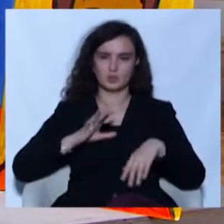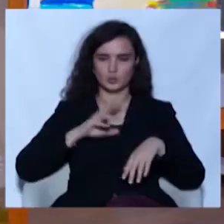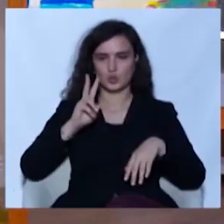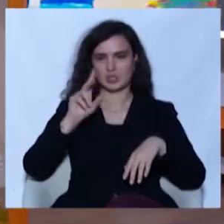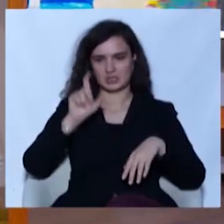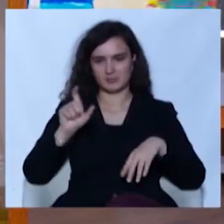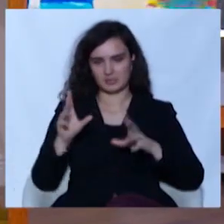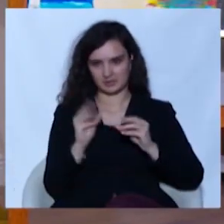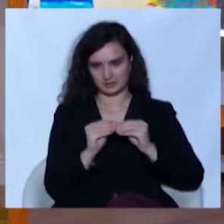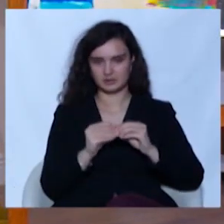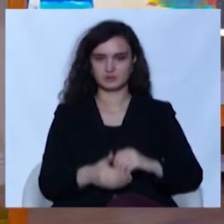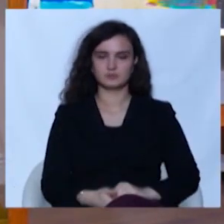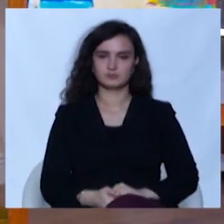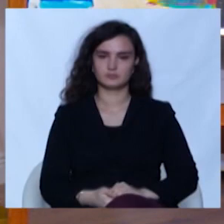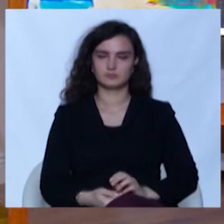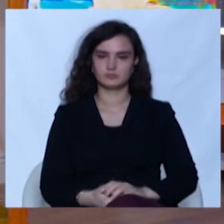ორი ადამიანი.